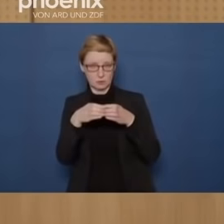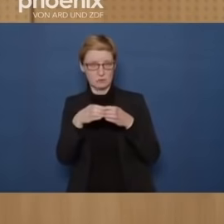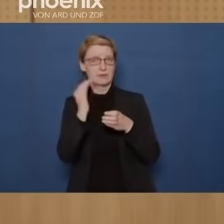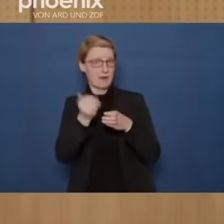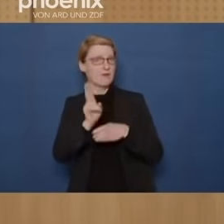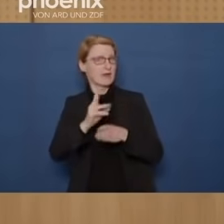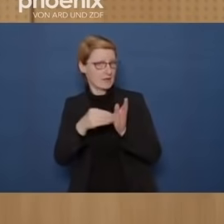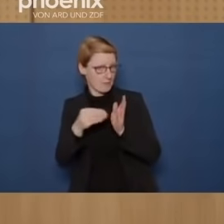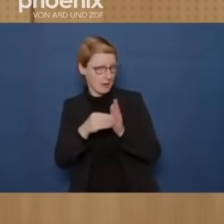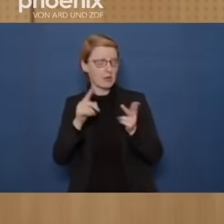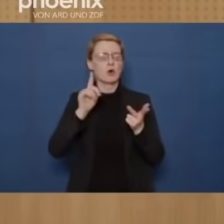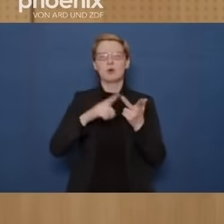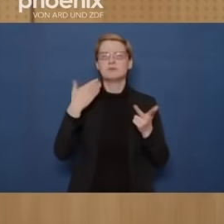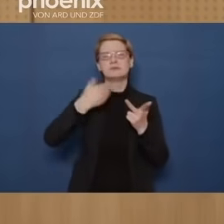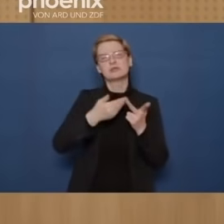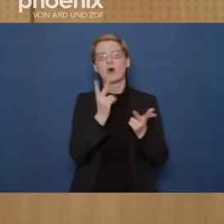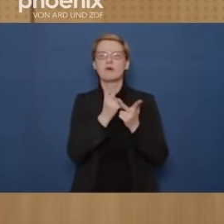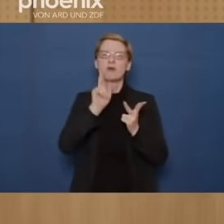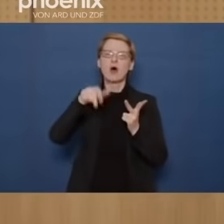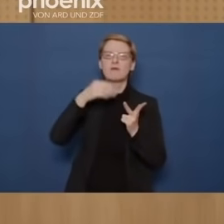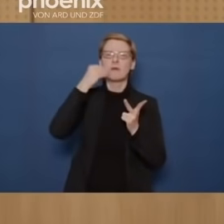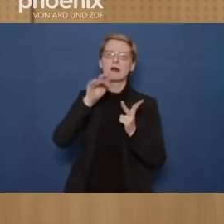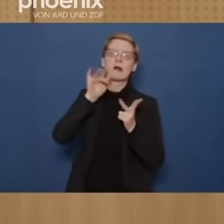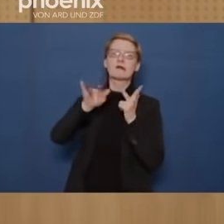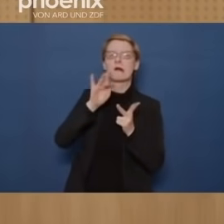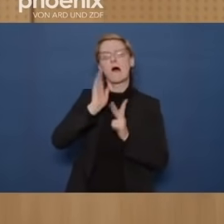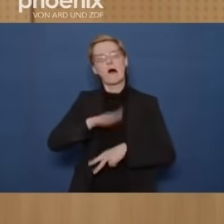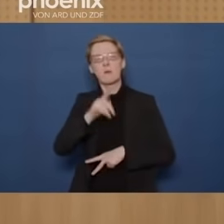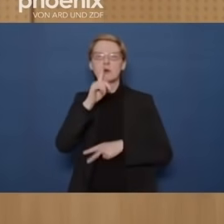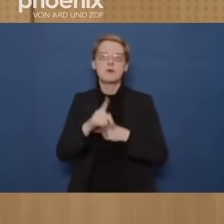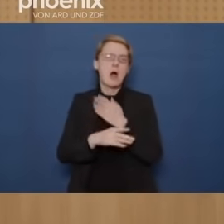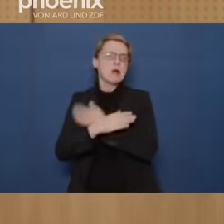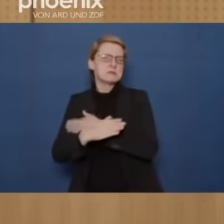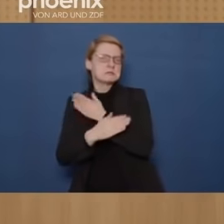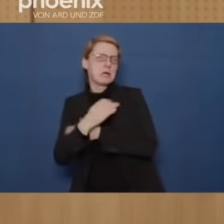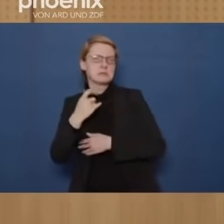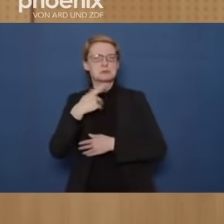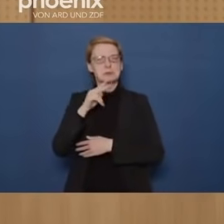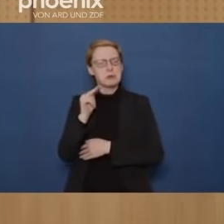die Kritik, dass das zu einseitig gewesen sei, die Zusammensetzung? Also werden Experten aus Psychologie,